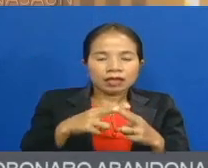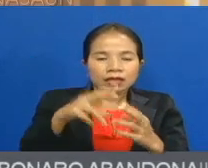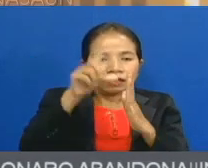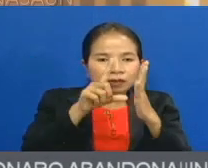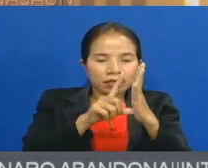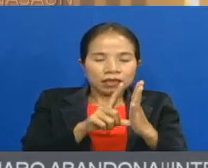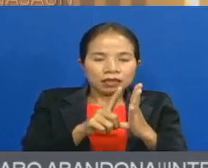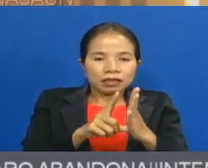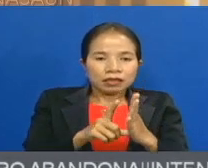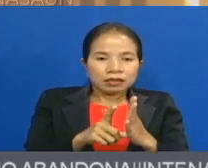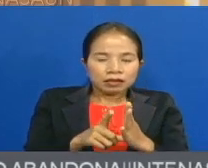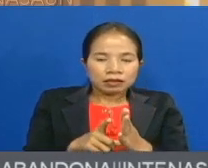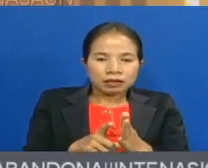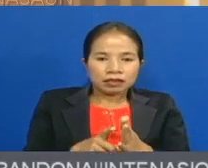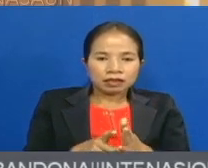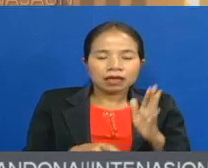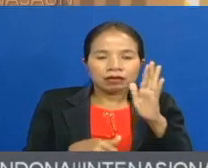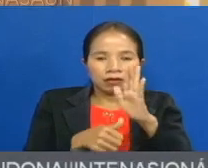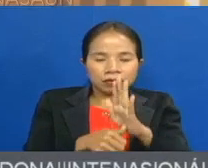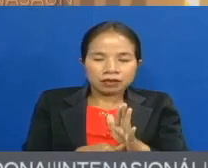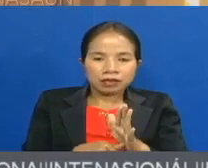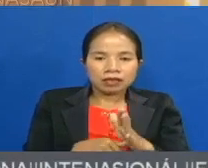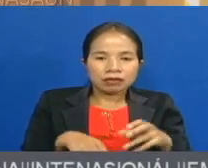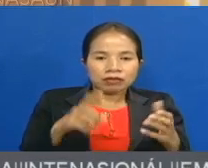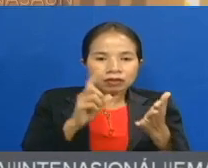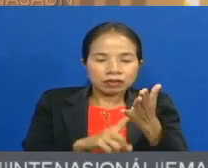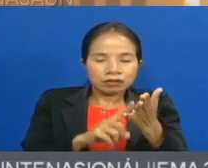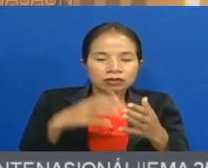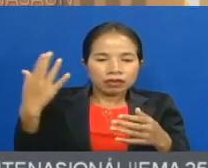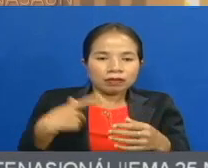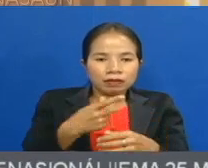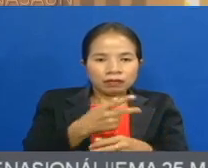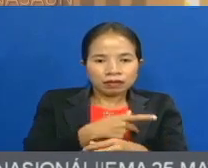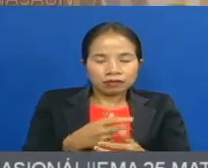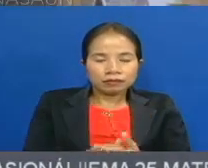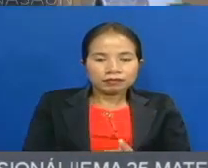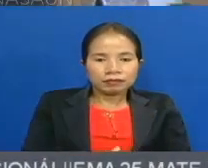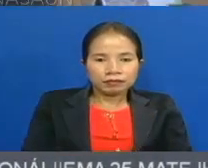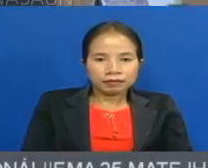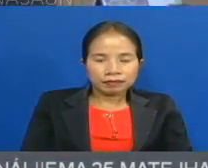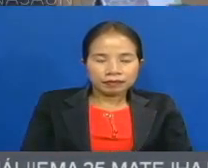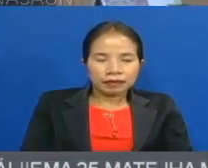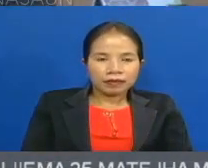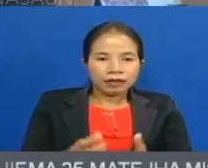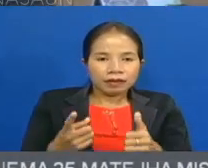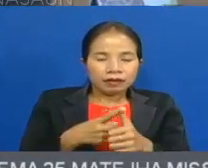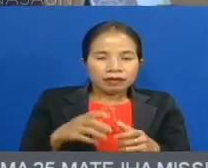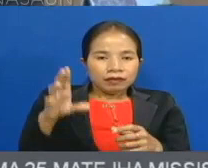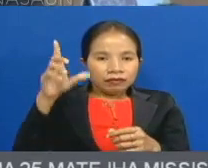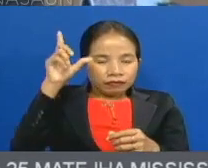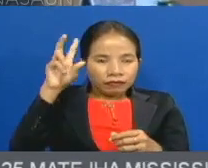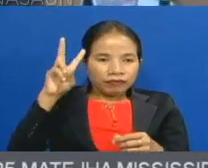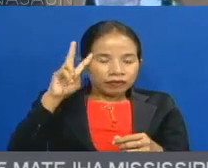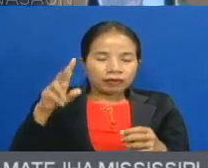malista perde mandatul, ato prezenta recursul hori discuti ia plenaria. Primera vice-presidente